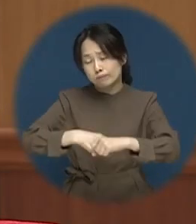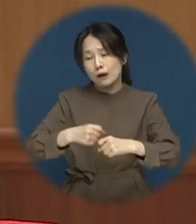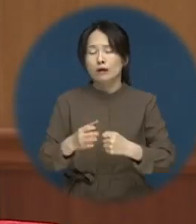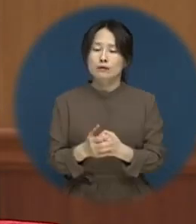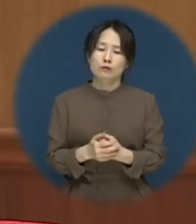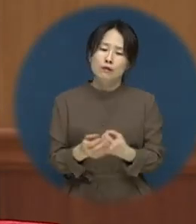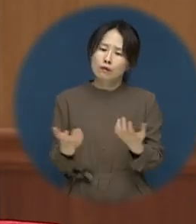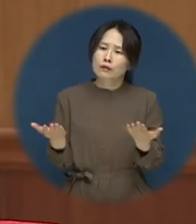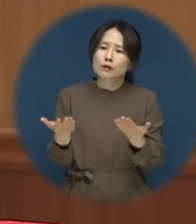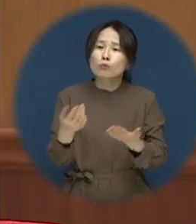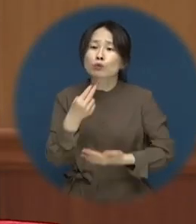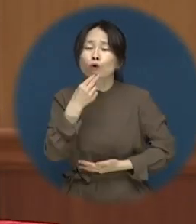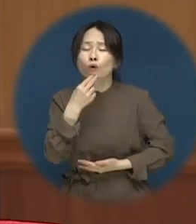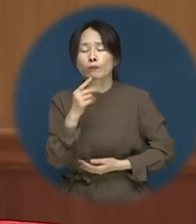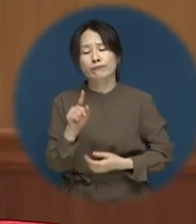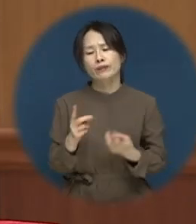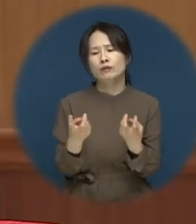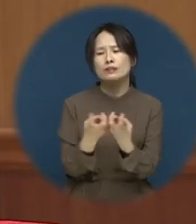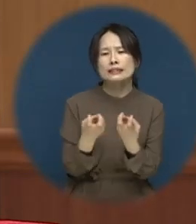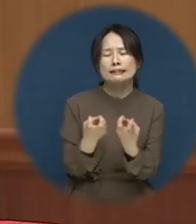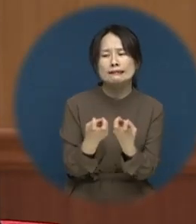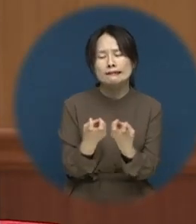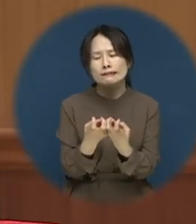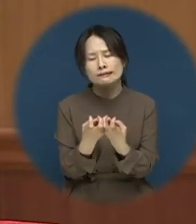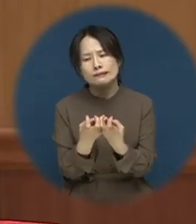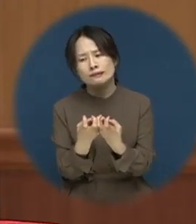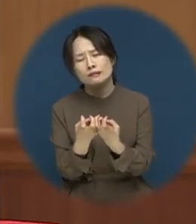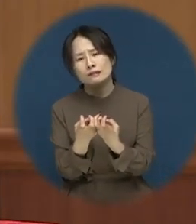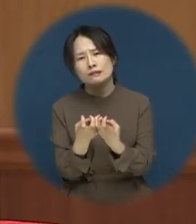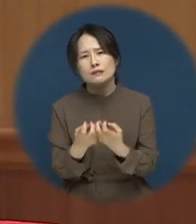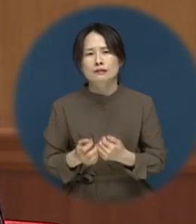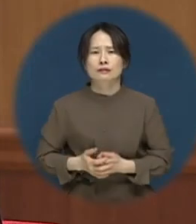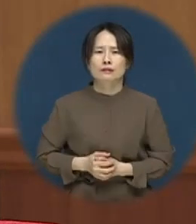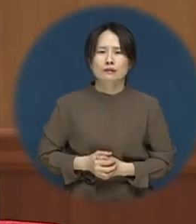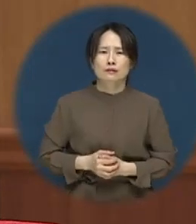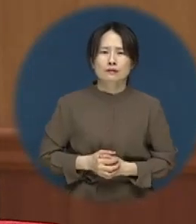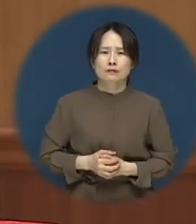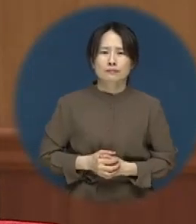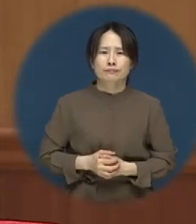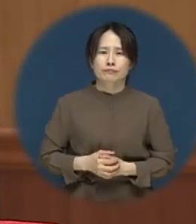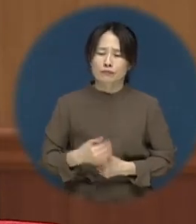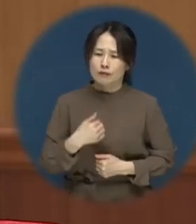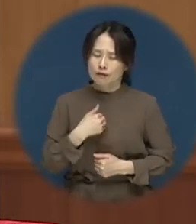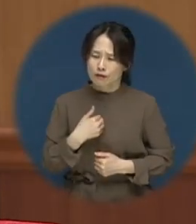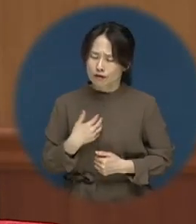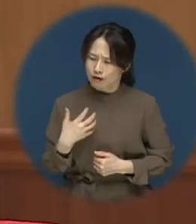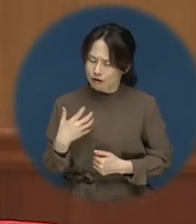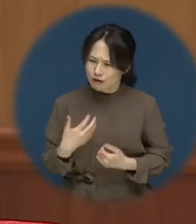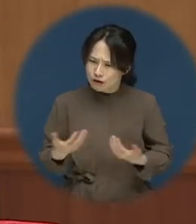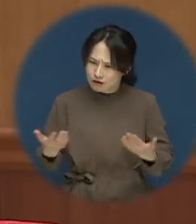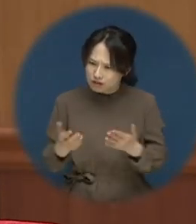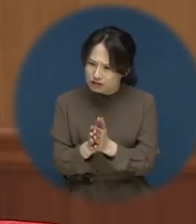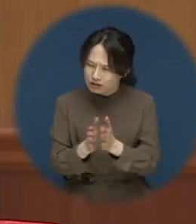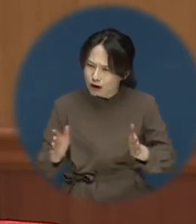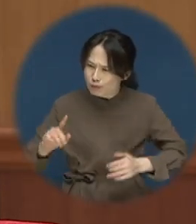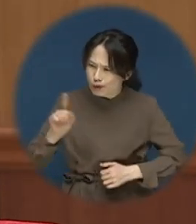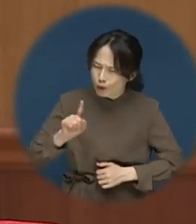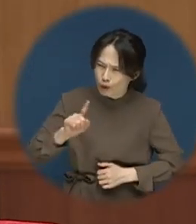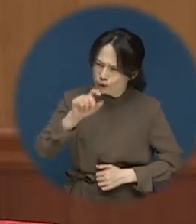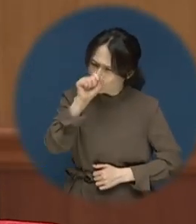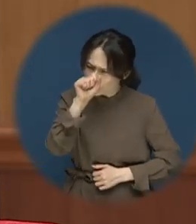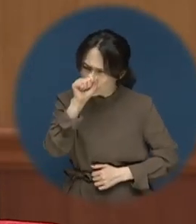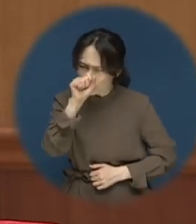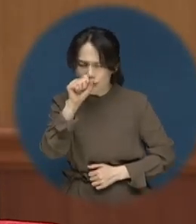일을 하다가 아 이래서 안 되겠다. 지금 내가 해야 될 일이 뭔가. 예. 하고 보니까 그때가